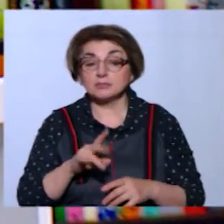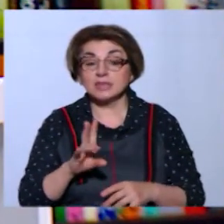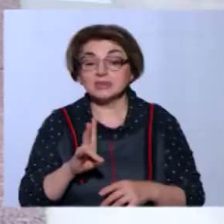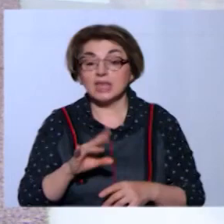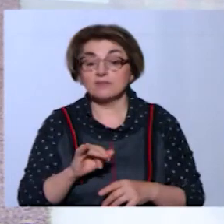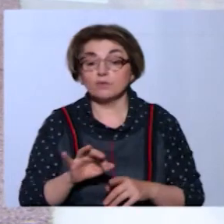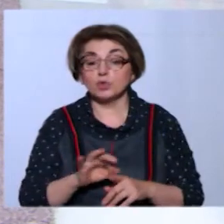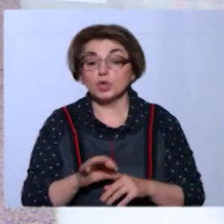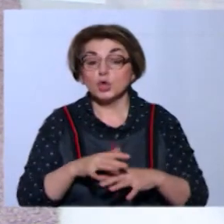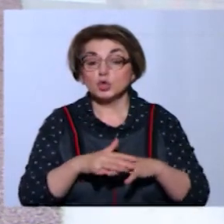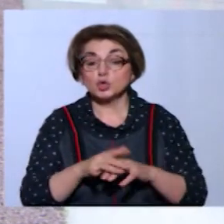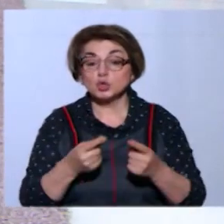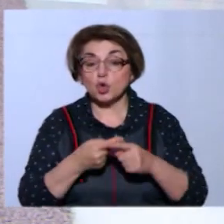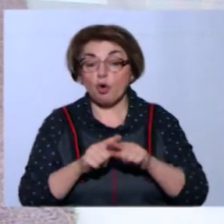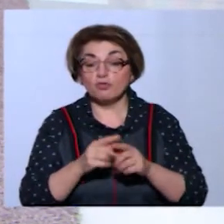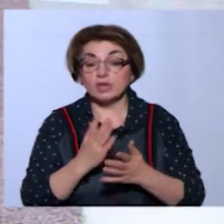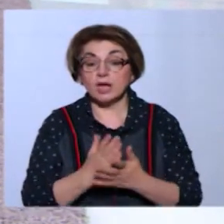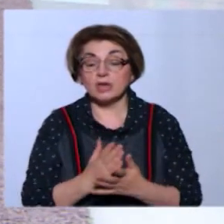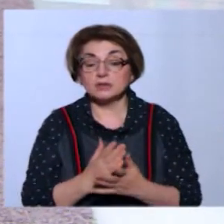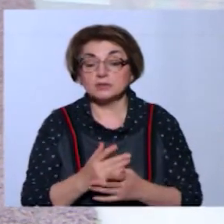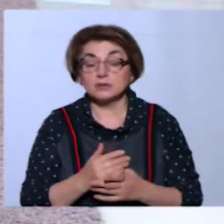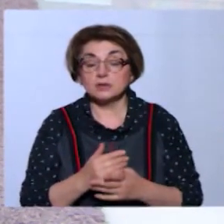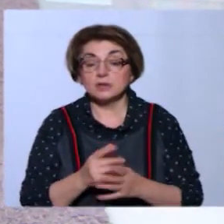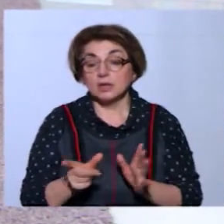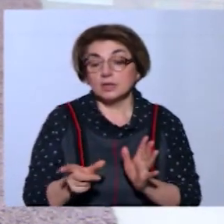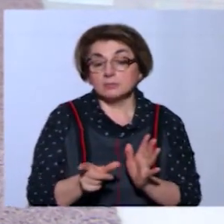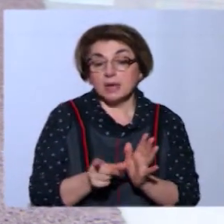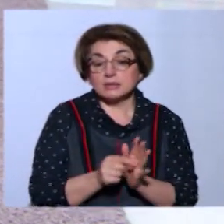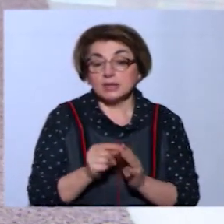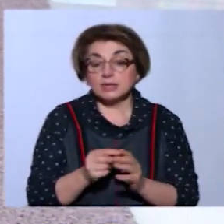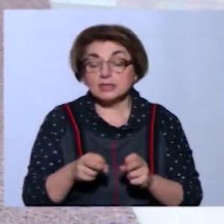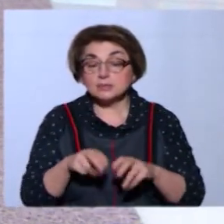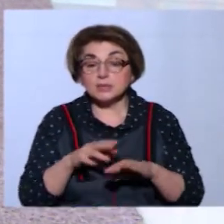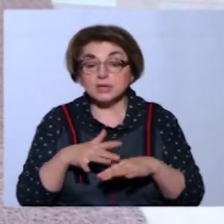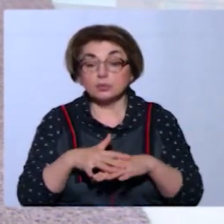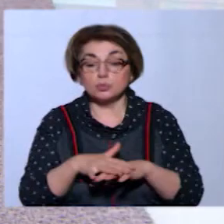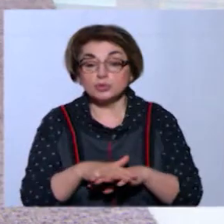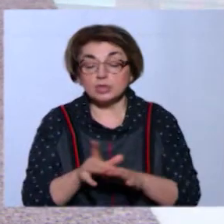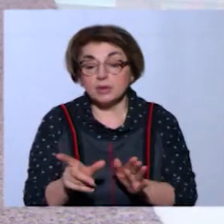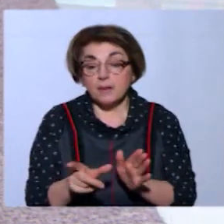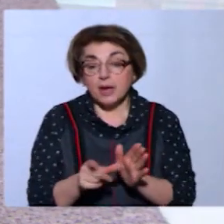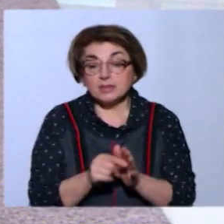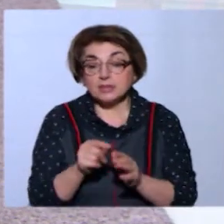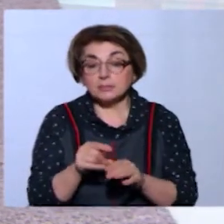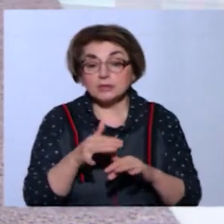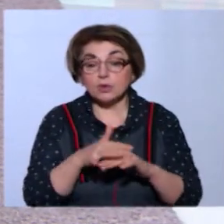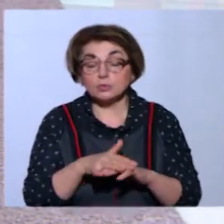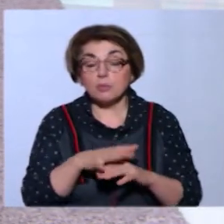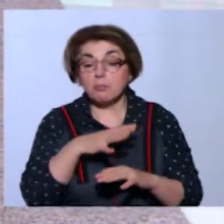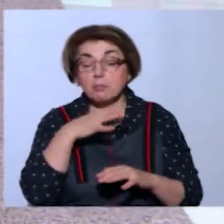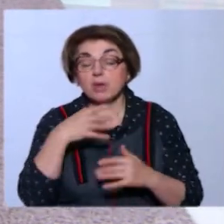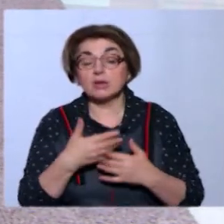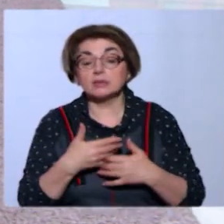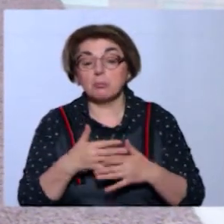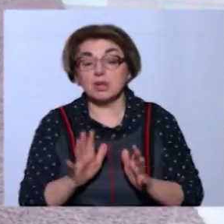ქსოვილი შეიცავს თანამგზავ უჯრედებს. თანამგზავრი უჯრედები ბევრად